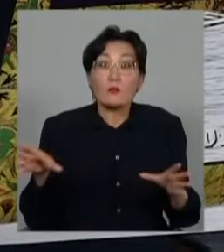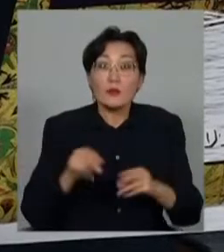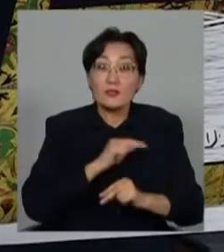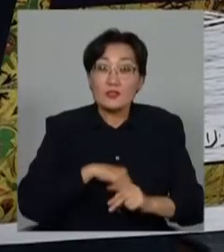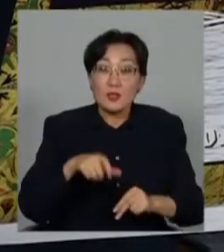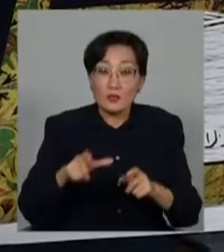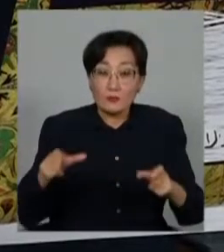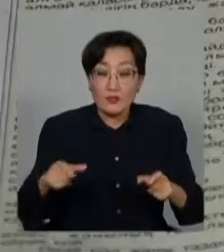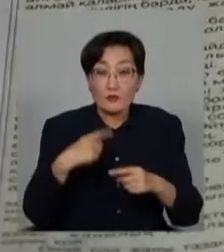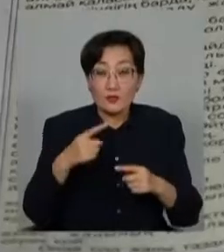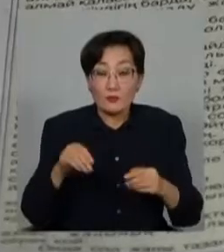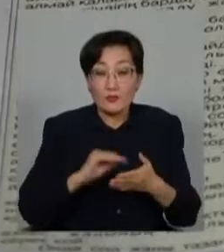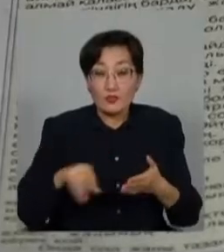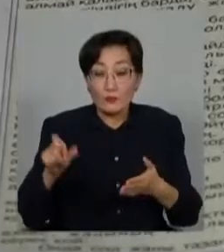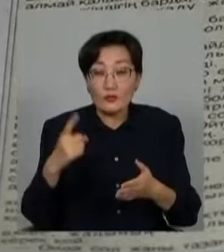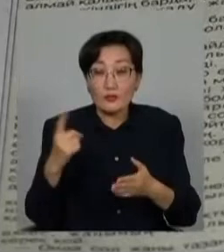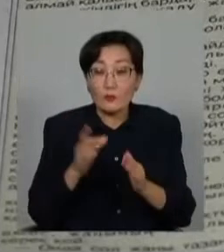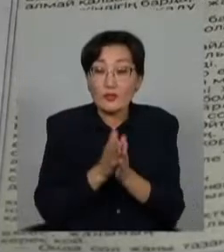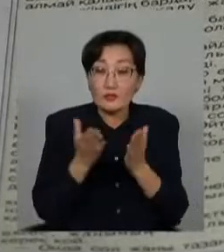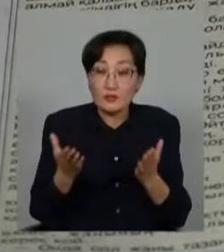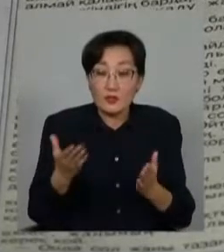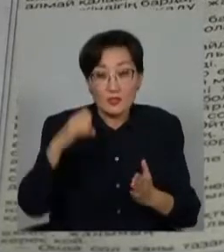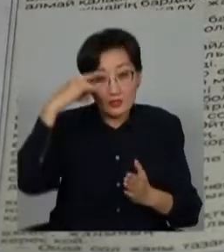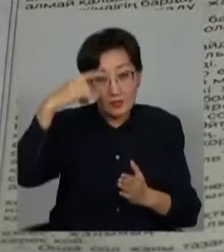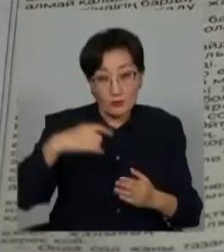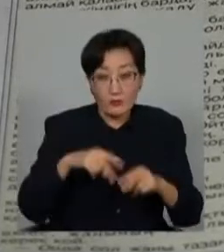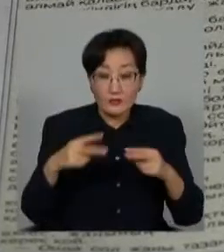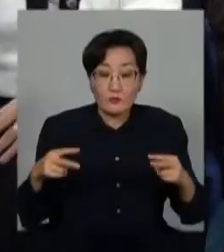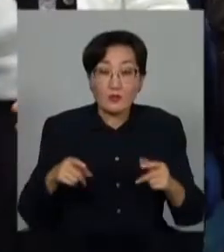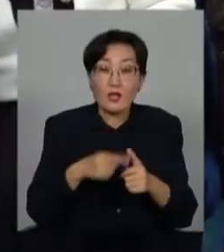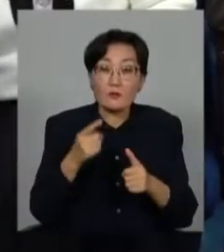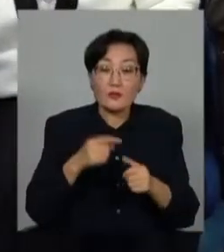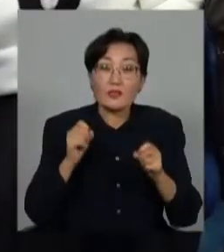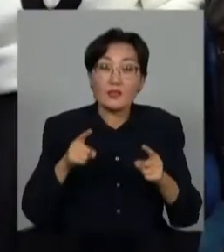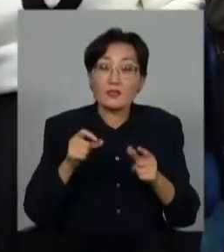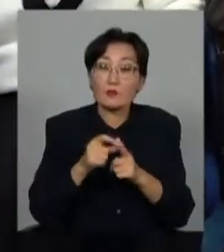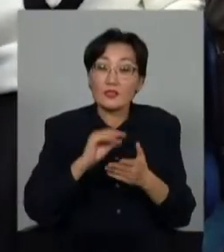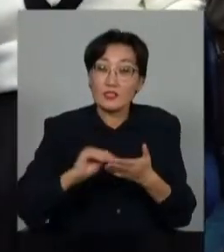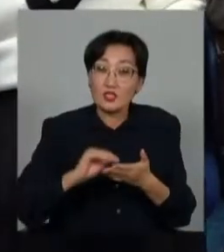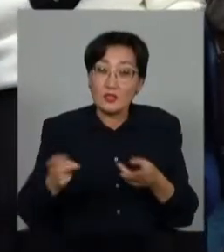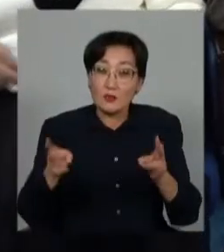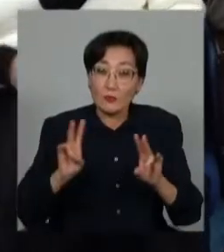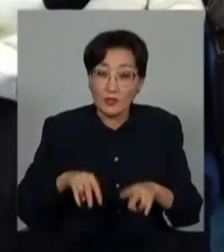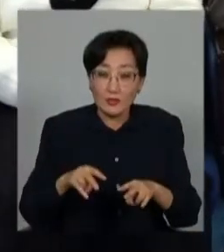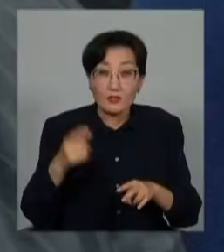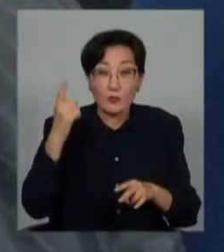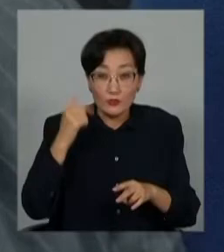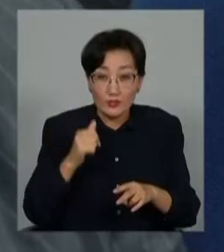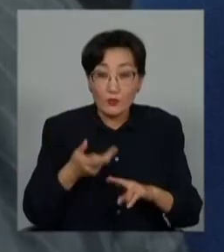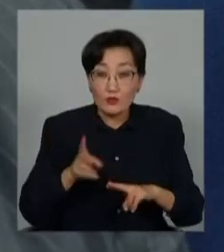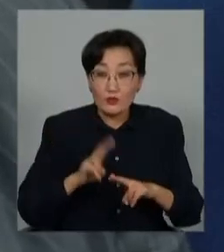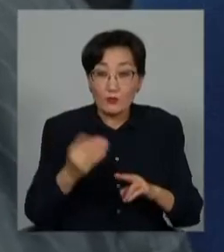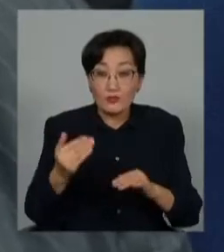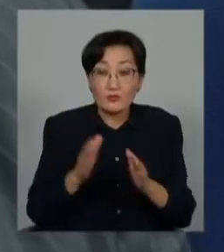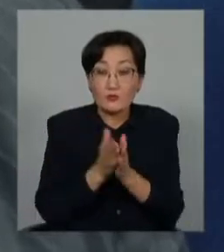замандастарының айтуынша, жазушының бірінші еңбектеріне қазақ әдебиетінде есімі алтын әріптермен жазылып қалатыны белгілі болған. Себебі